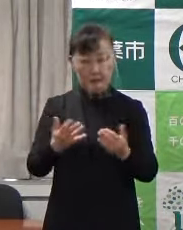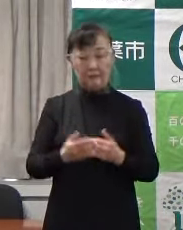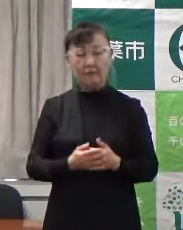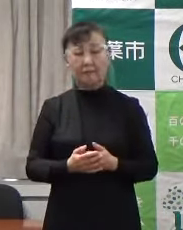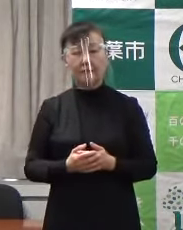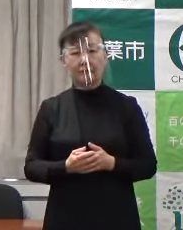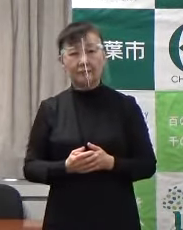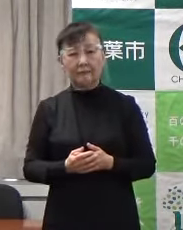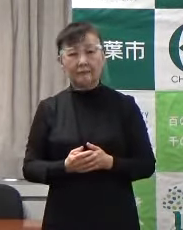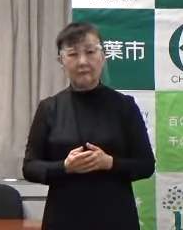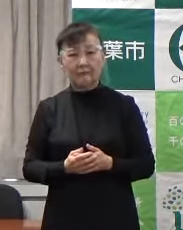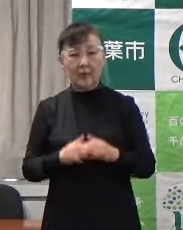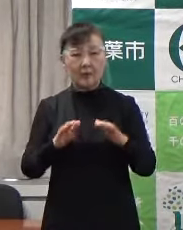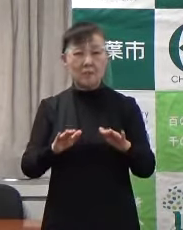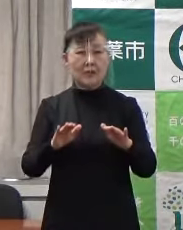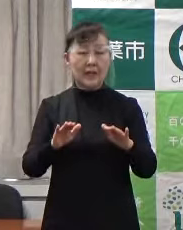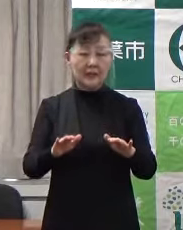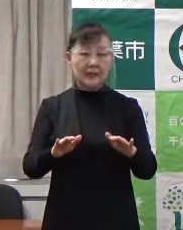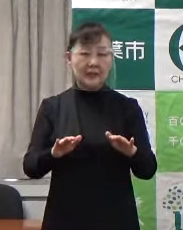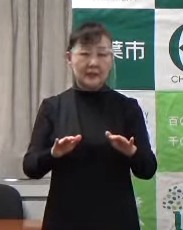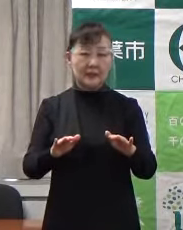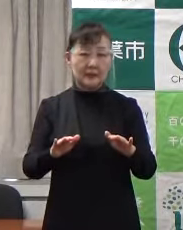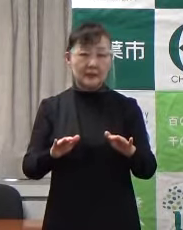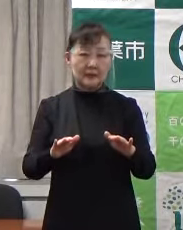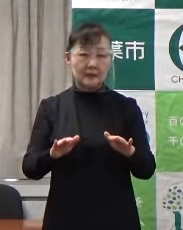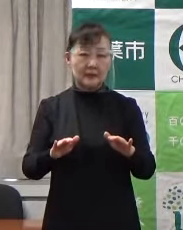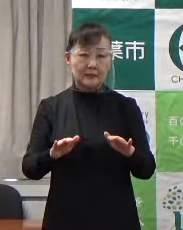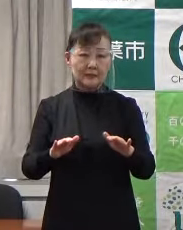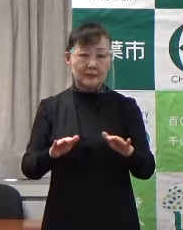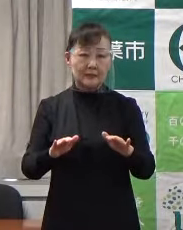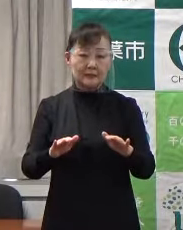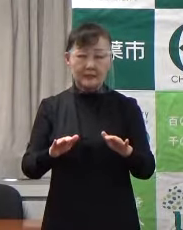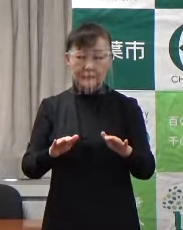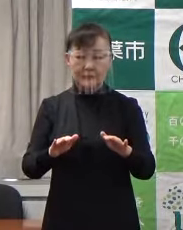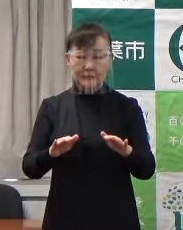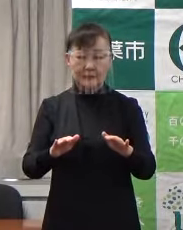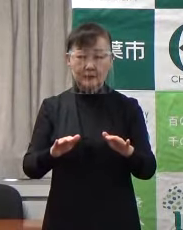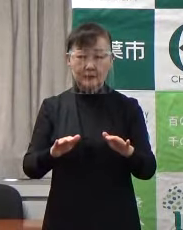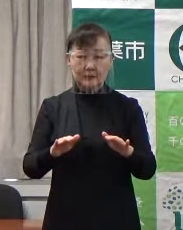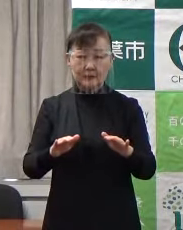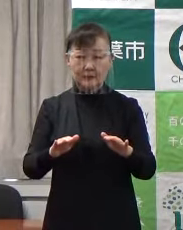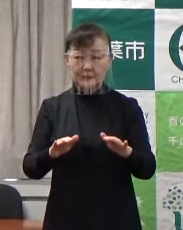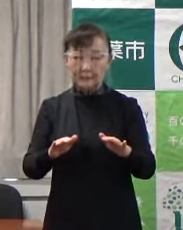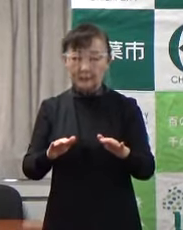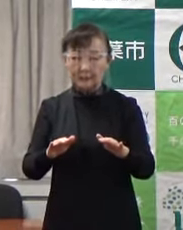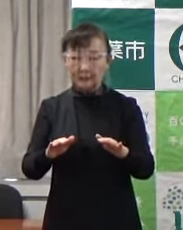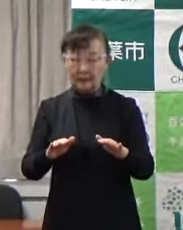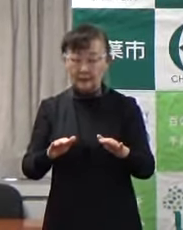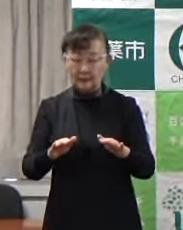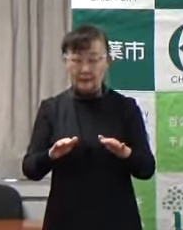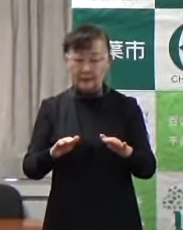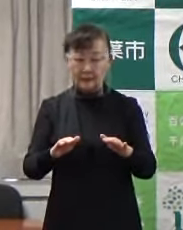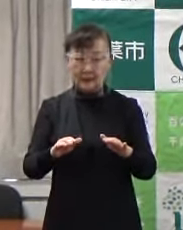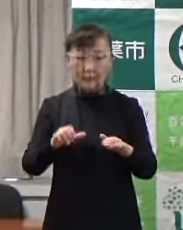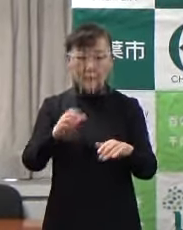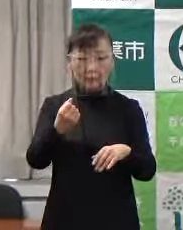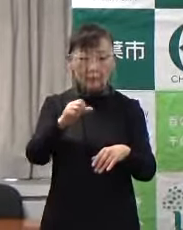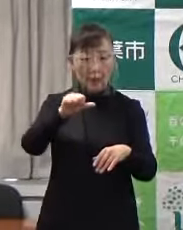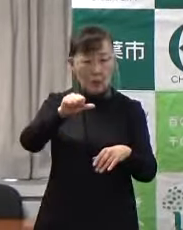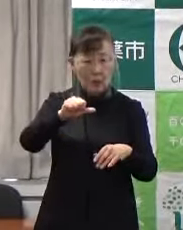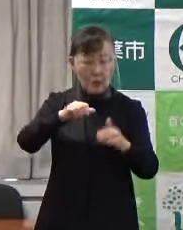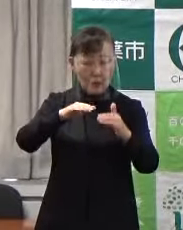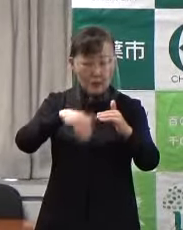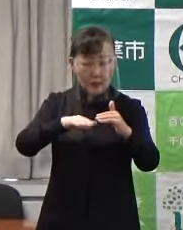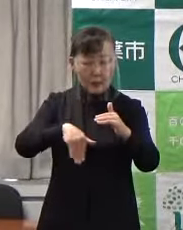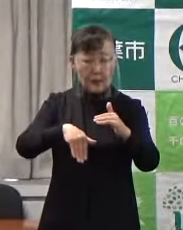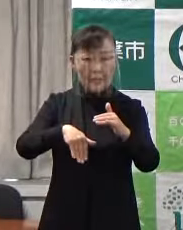ただいているので、今回その、ご覧のグラムパーミリリットル未満 の方たちに